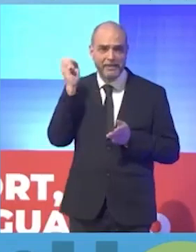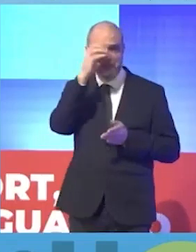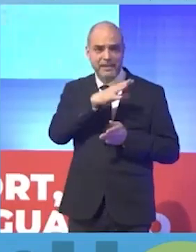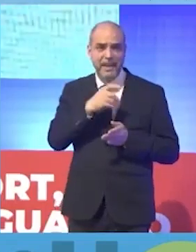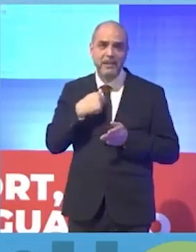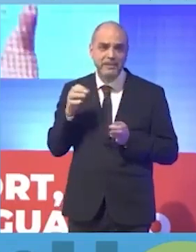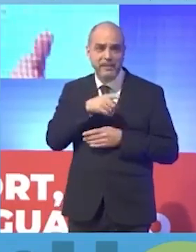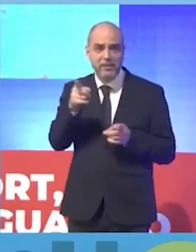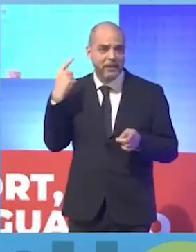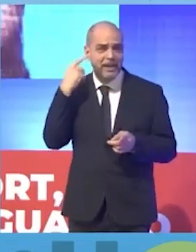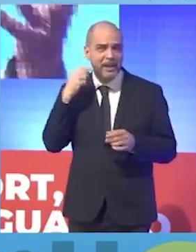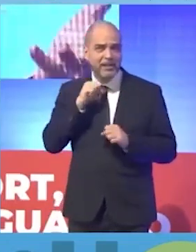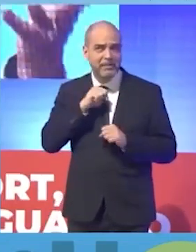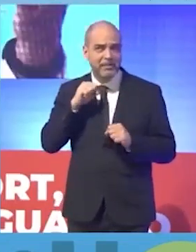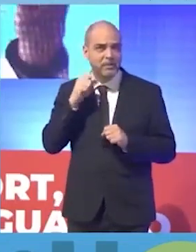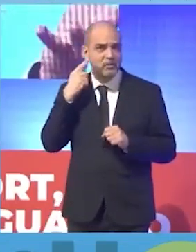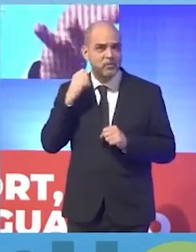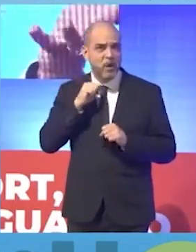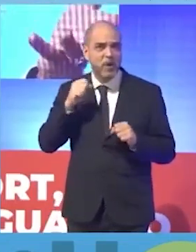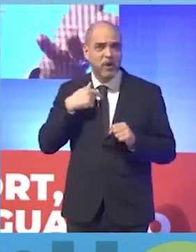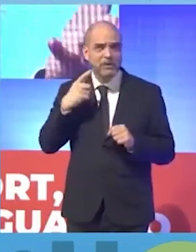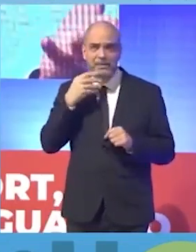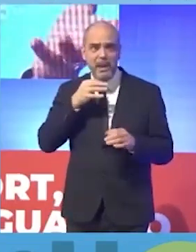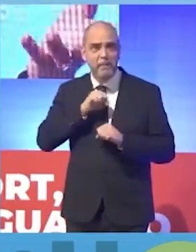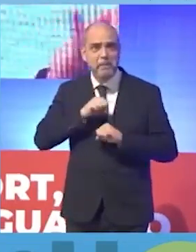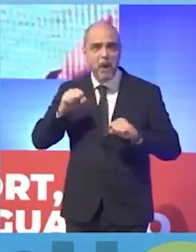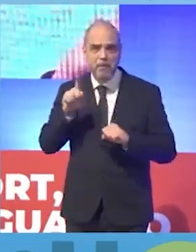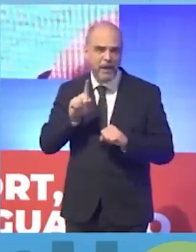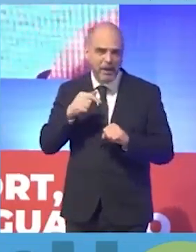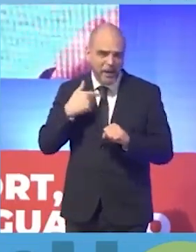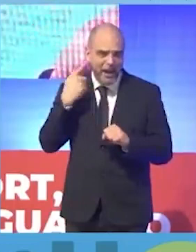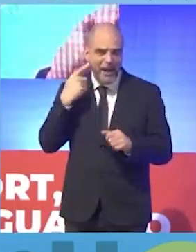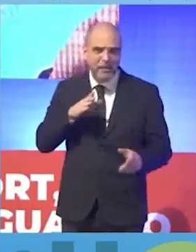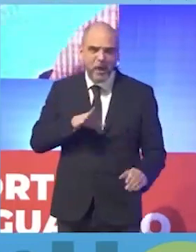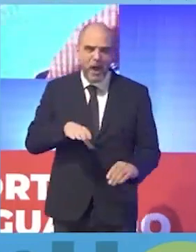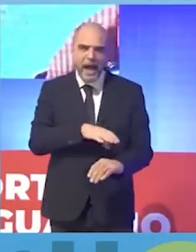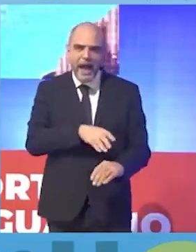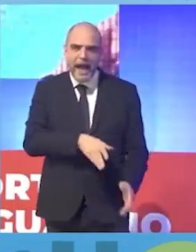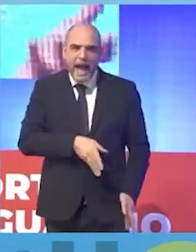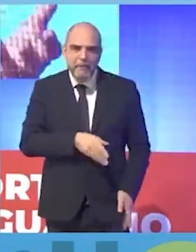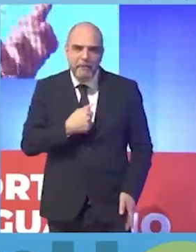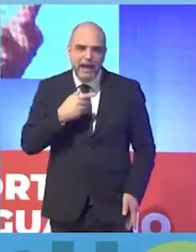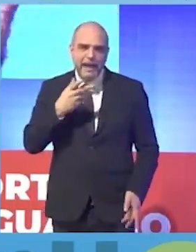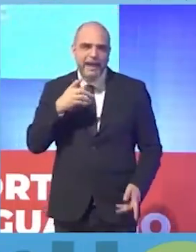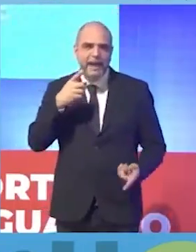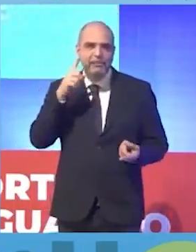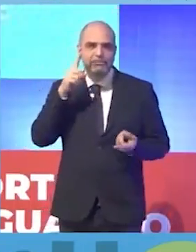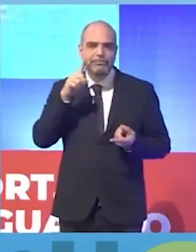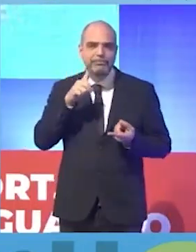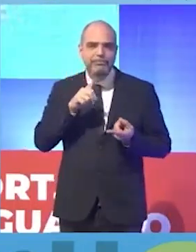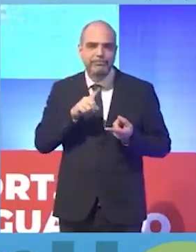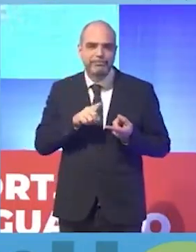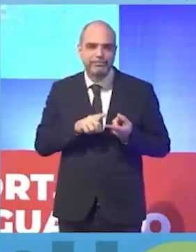mia gamba che si sta scaricando in diretta. Può succedere, ma insomma quella è una